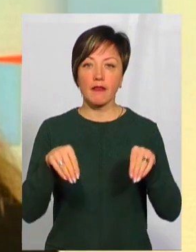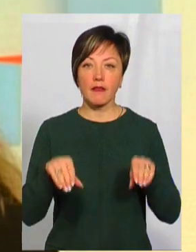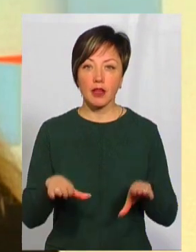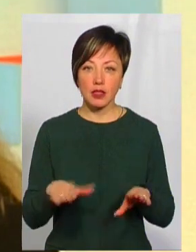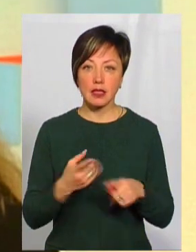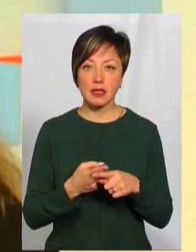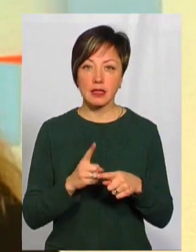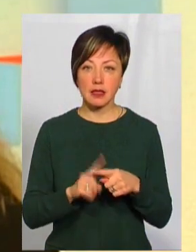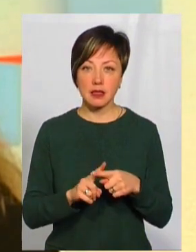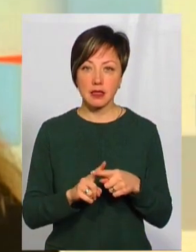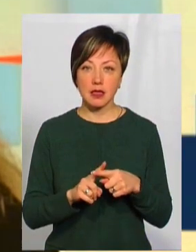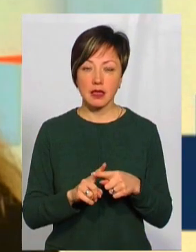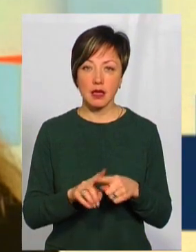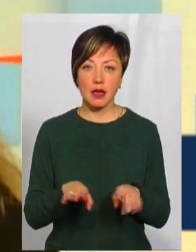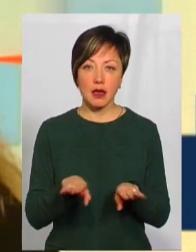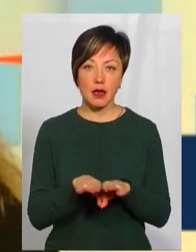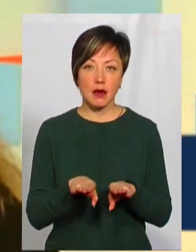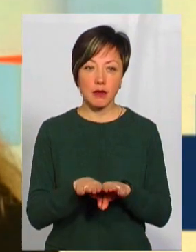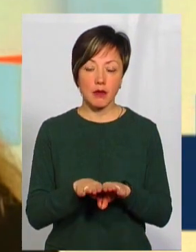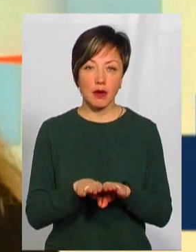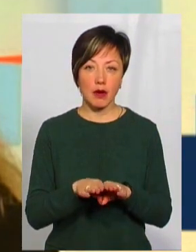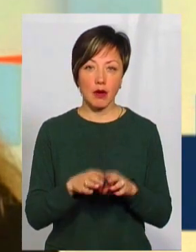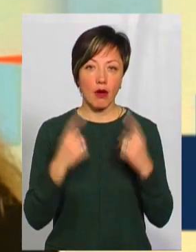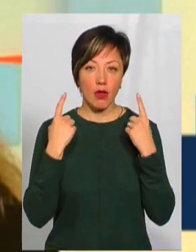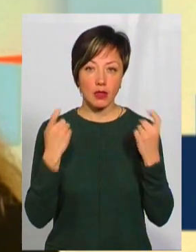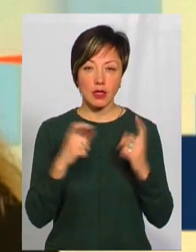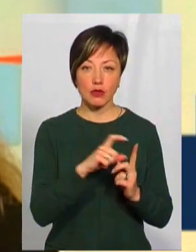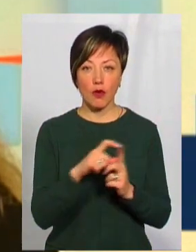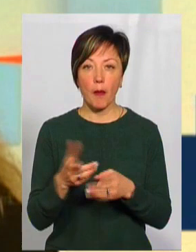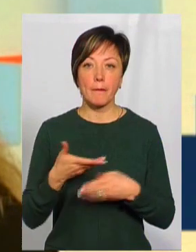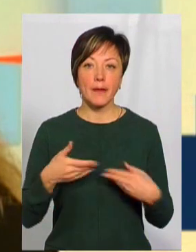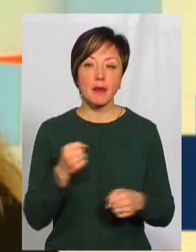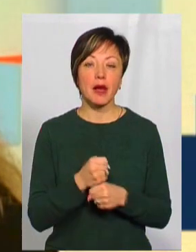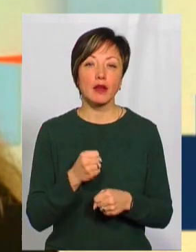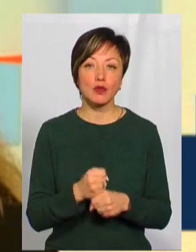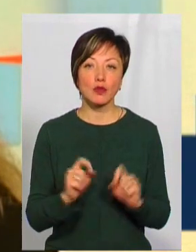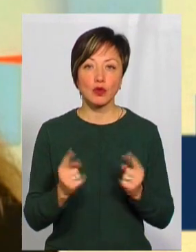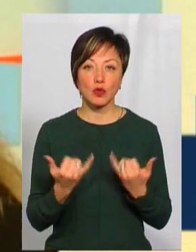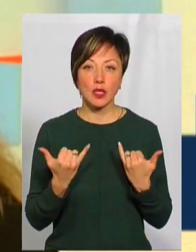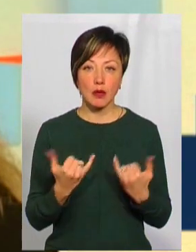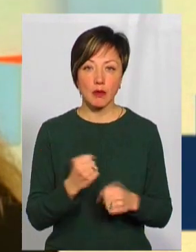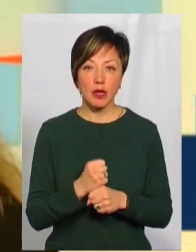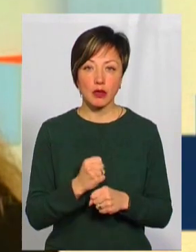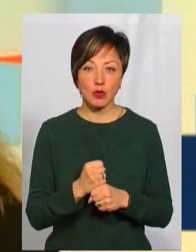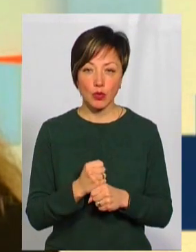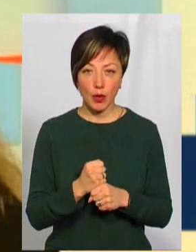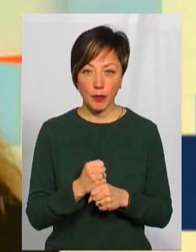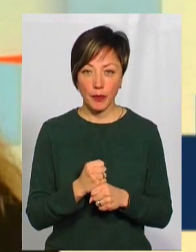Вирішити це якби навіть дуже таке голосне слово. Ми працюємо, ми дуже зараз